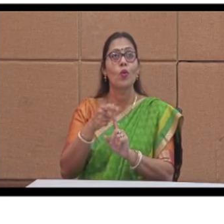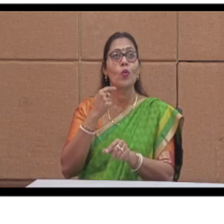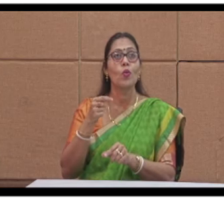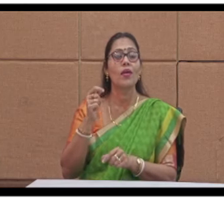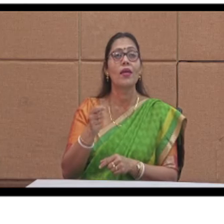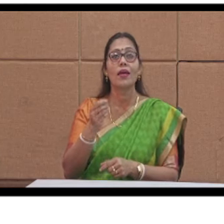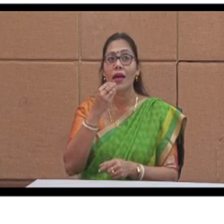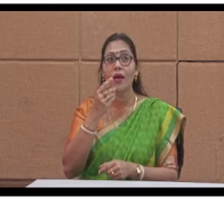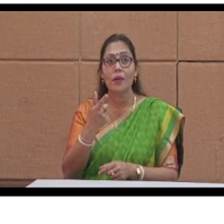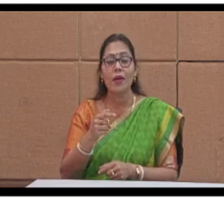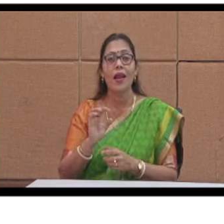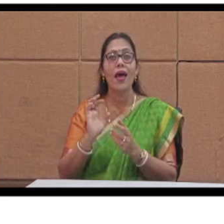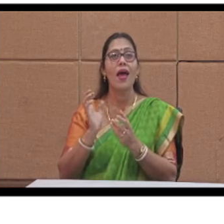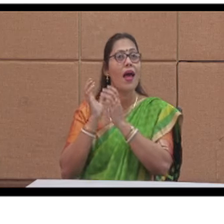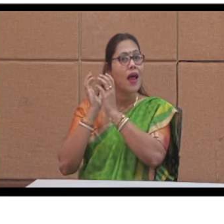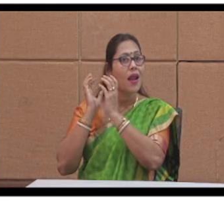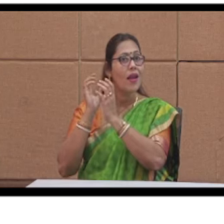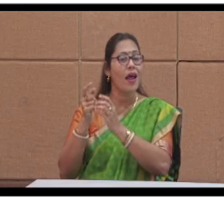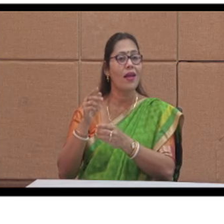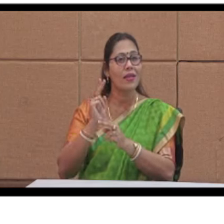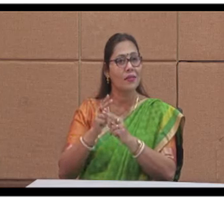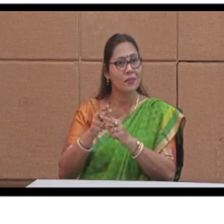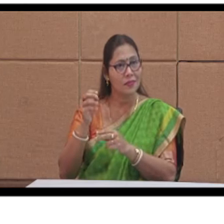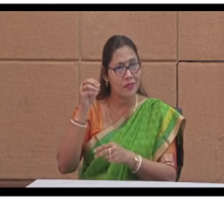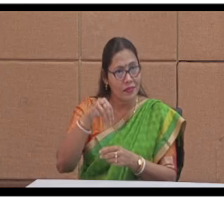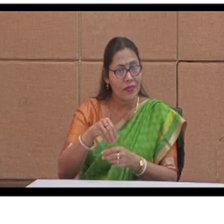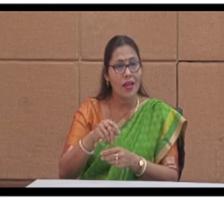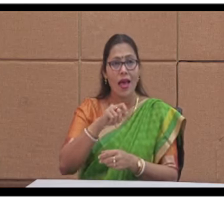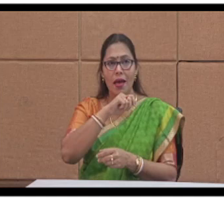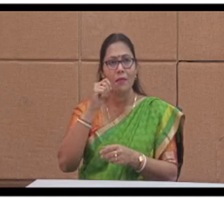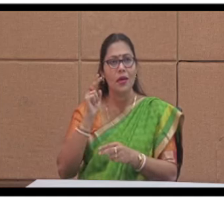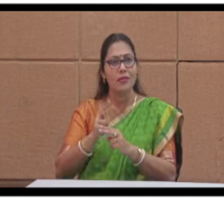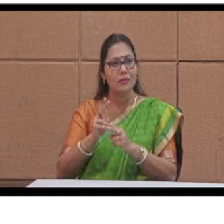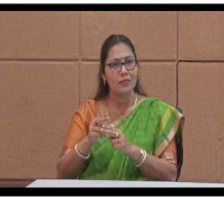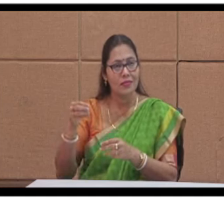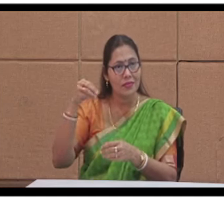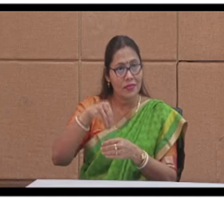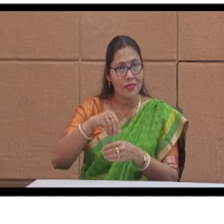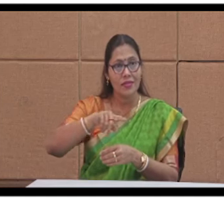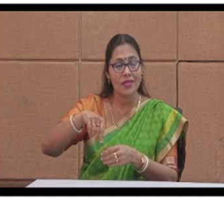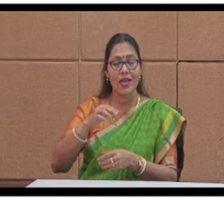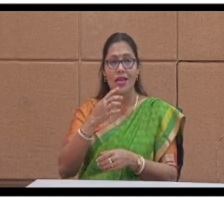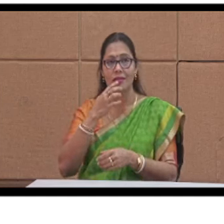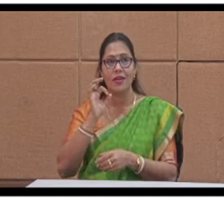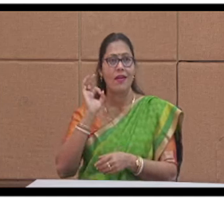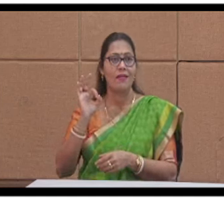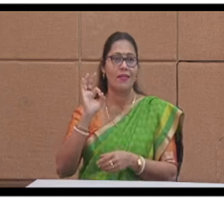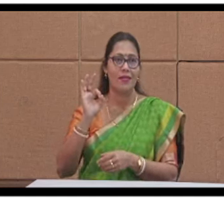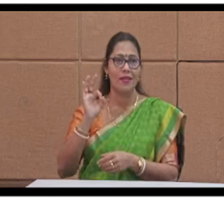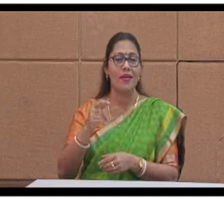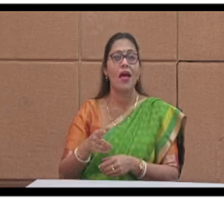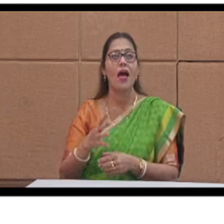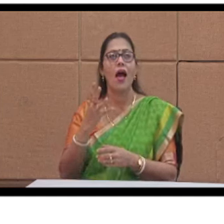মধ্যে নারকেলের টুকরো থাকে অনেকে মাংসের টুকরো দেন ডালের সঙ্গে